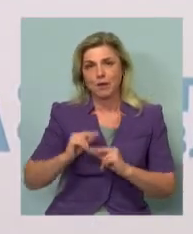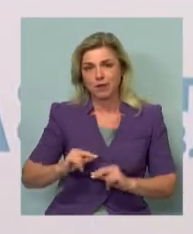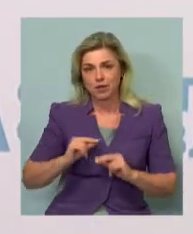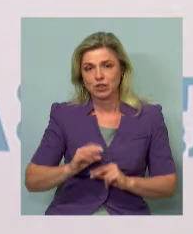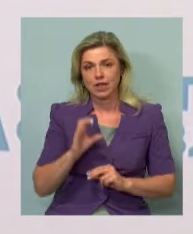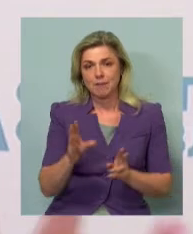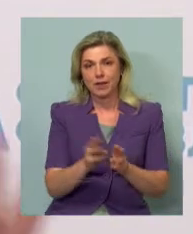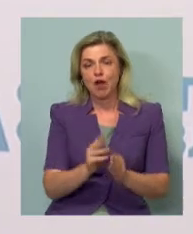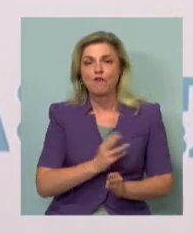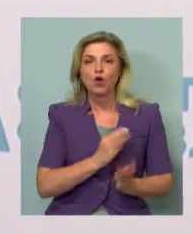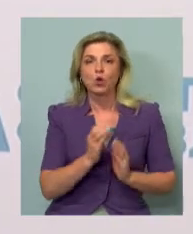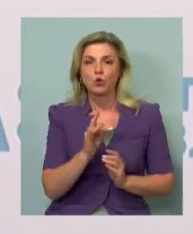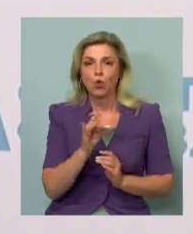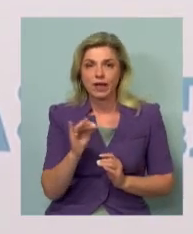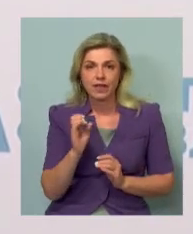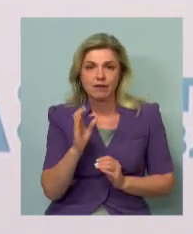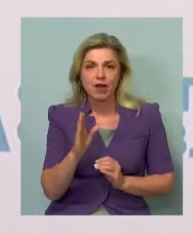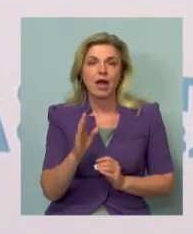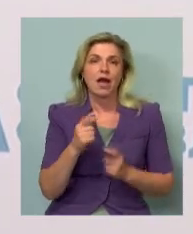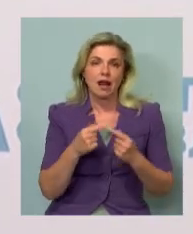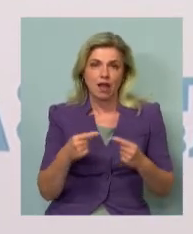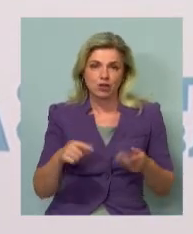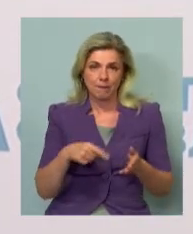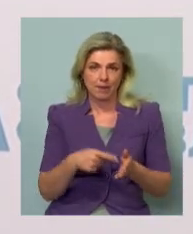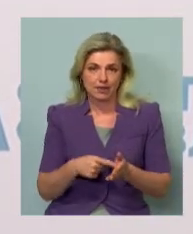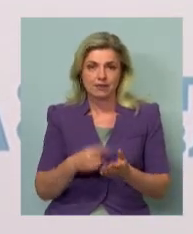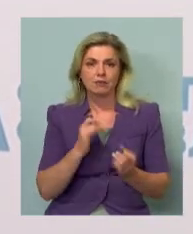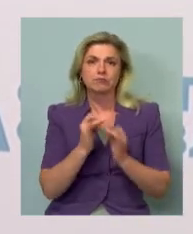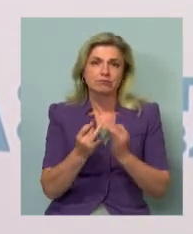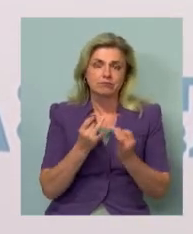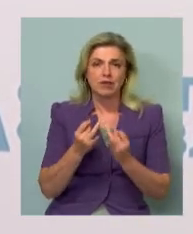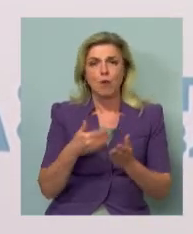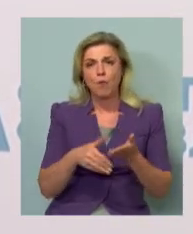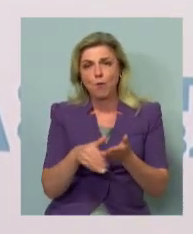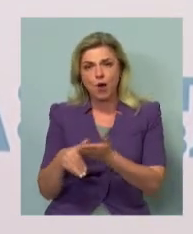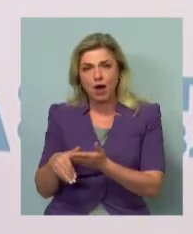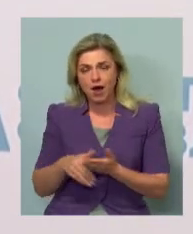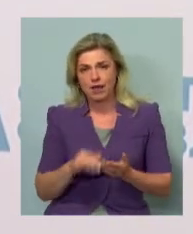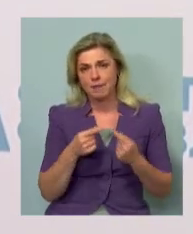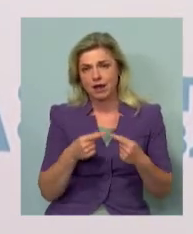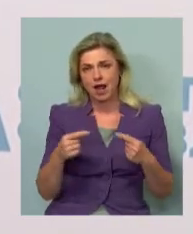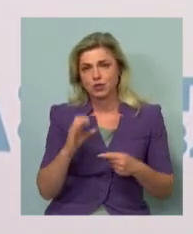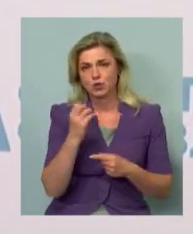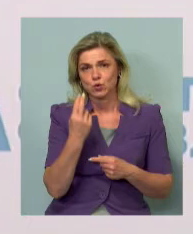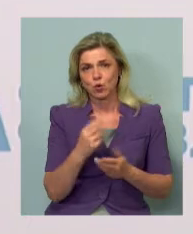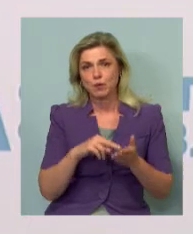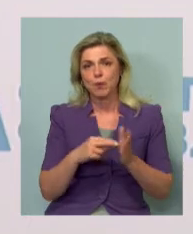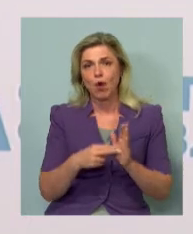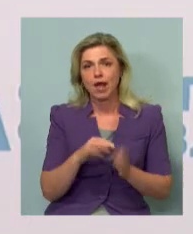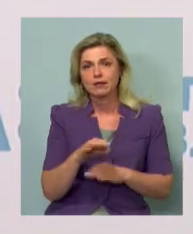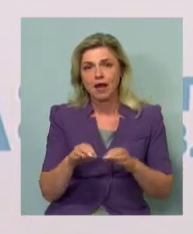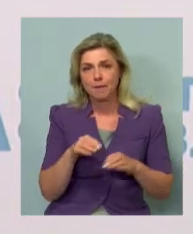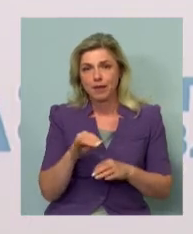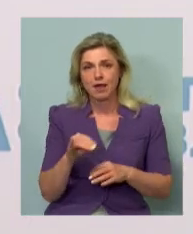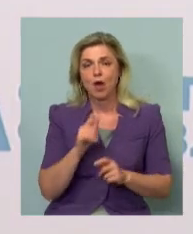з волонтерами інших міст. Обмінюємося гуманітарієм, пайками, допомагаємо в якихось соціальних проєктах. Подарунками,